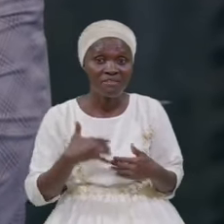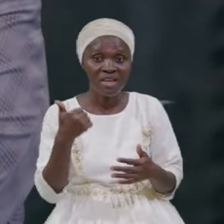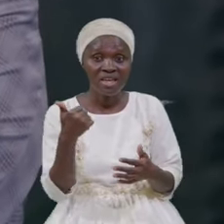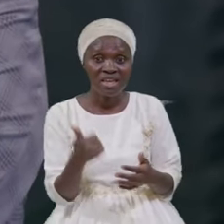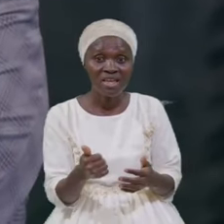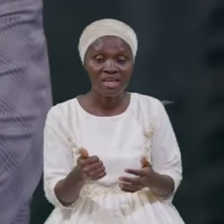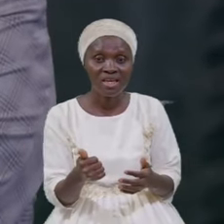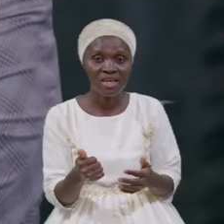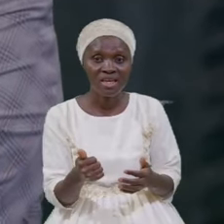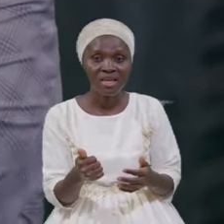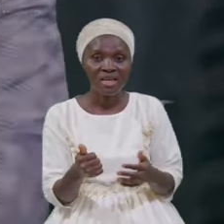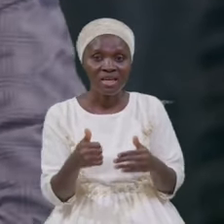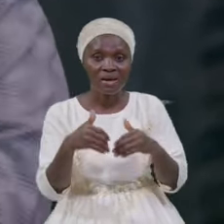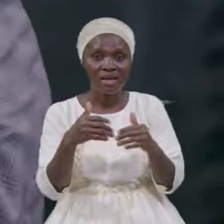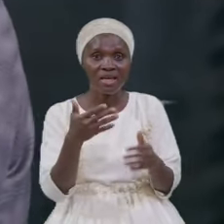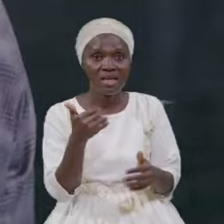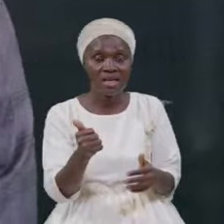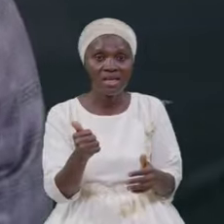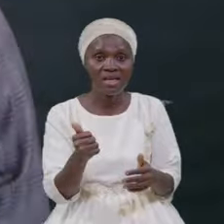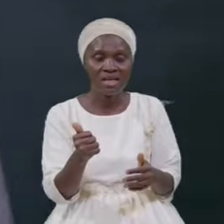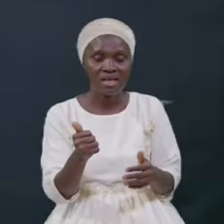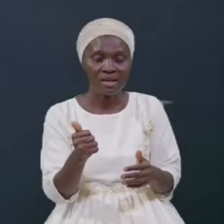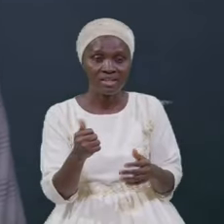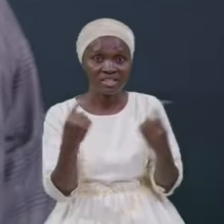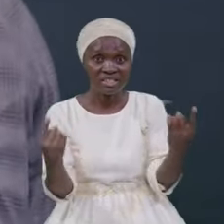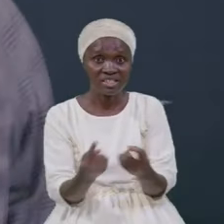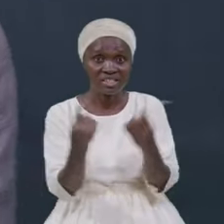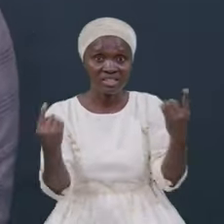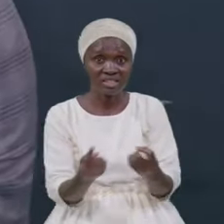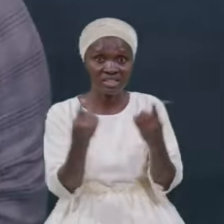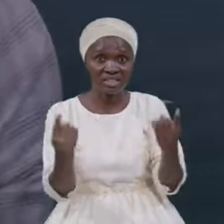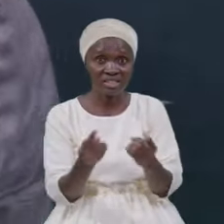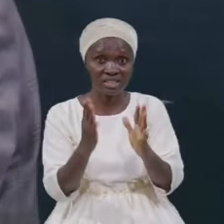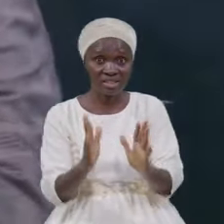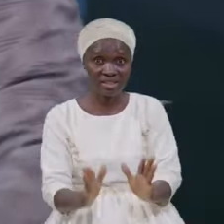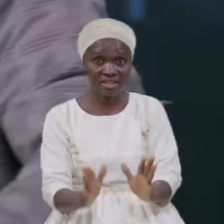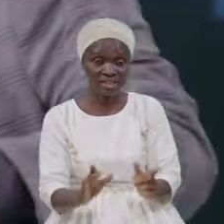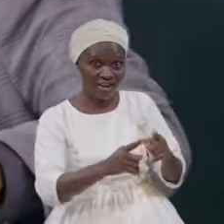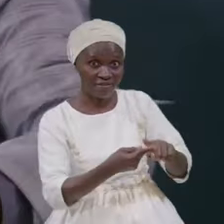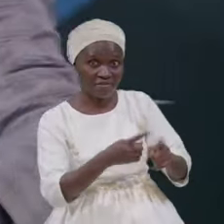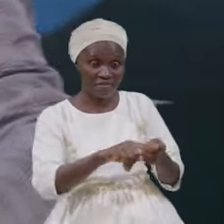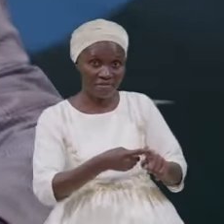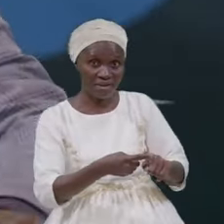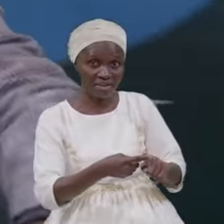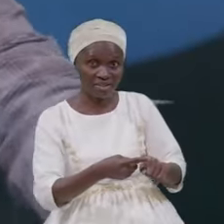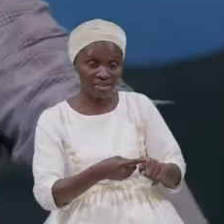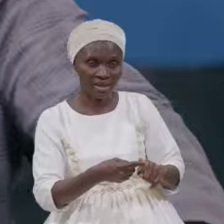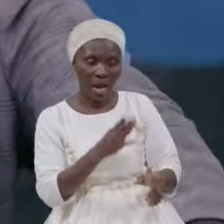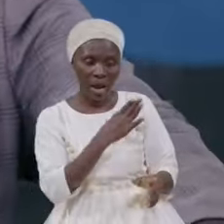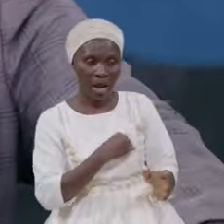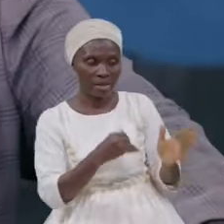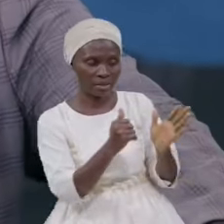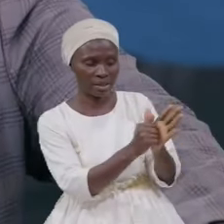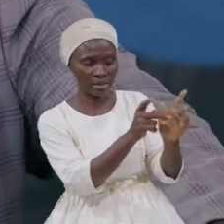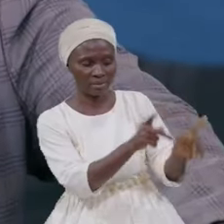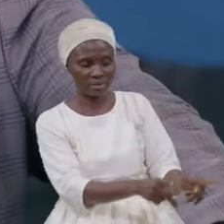un partenaire de péché très attaché à toi. Et le partenaire de péché dit, je ne suis pas encore prêt à quitter ce que nous